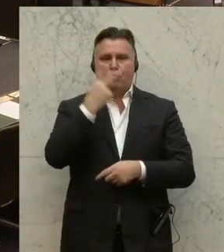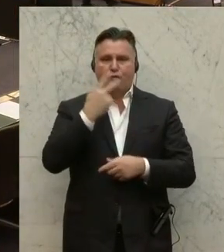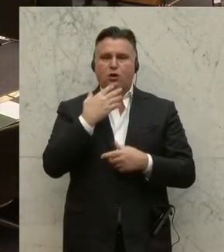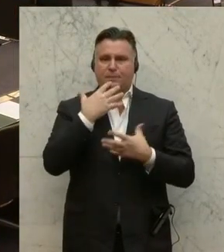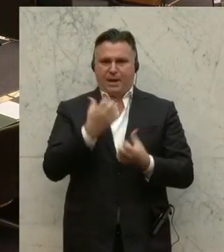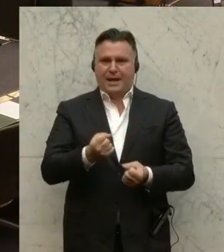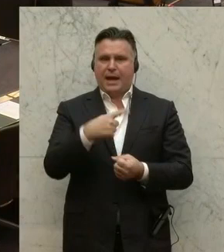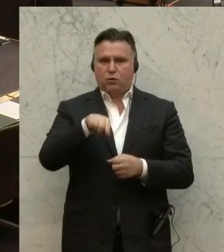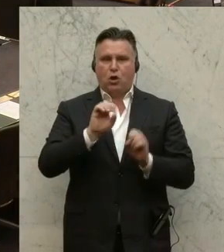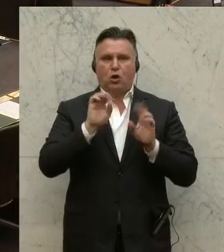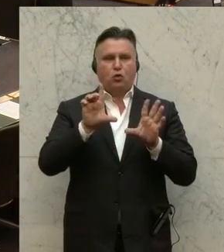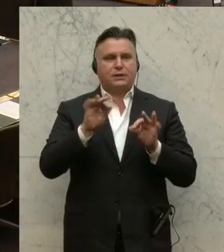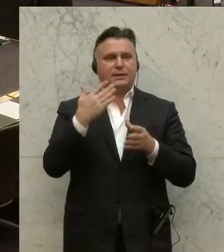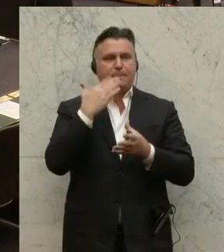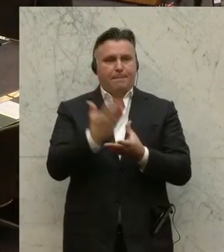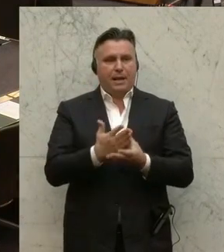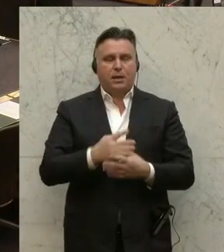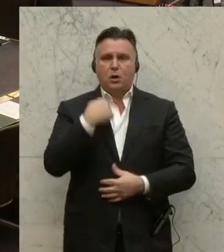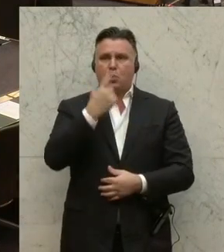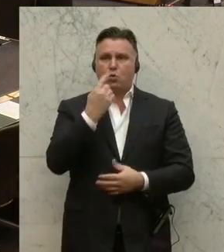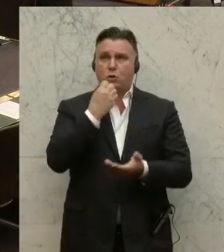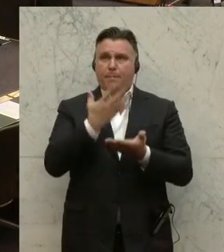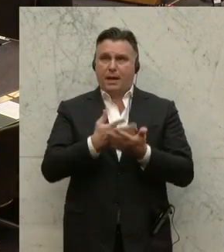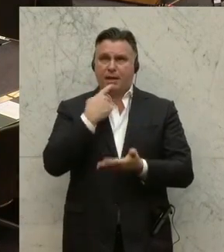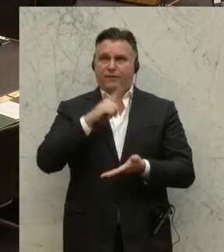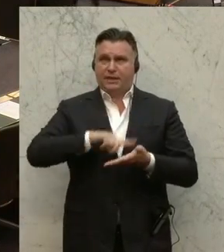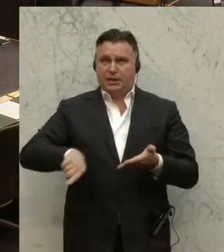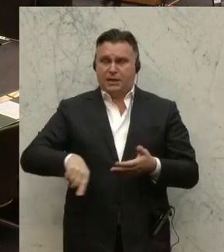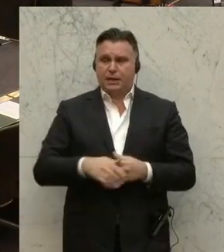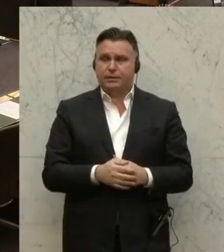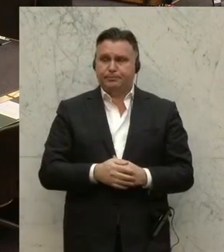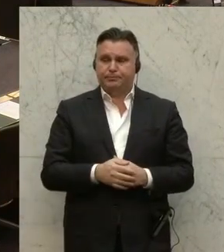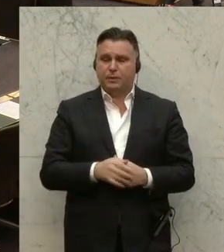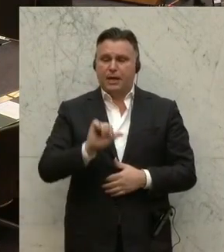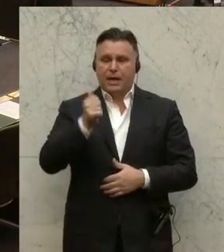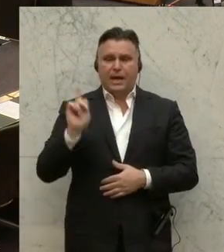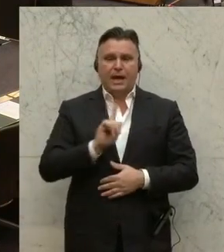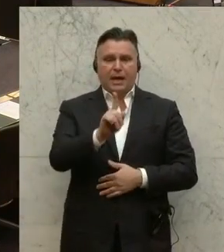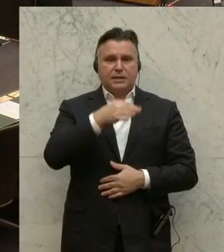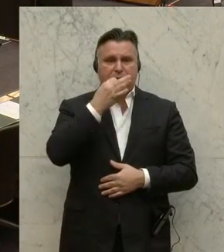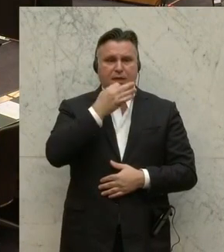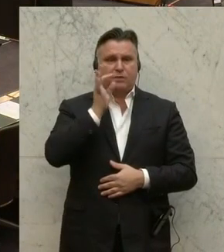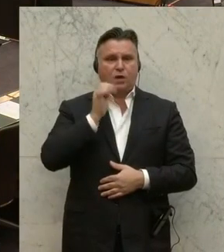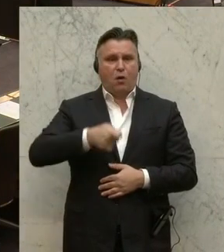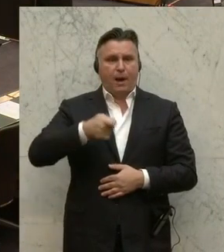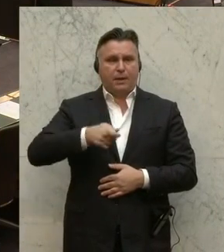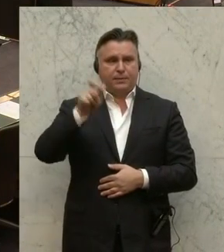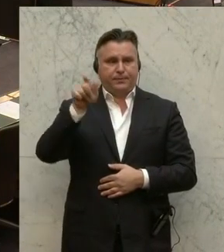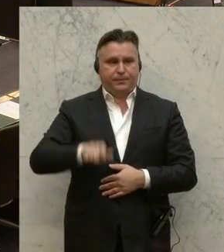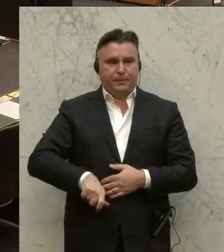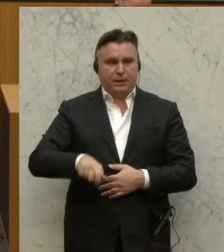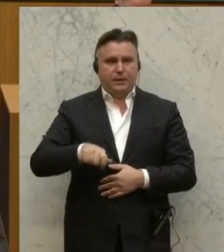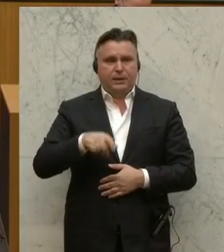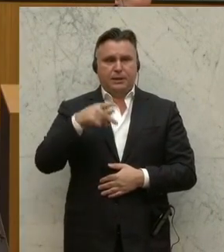72 Vorschläge, die sich in diesem Volksbegehren aneinanderreihen. Es sollen Reformen zu Anstand und Integrität in der